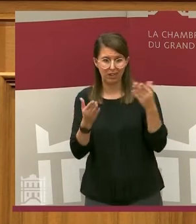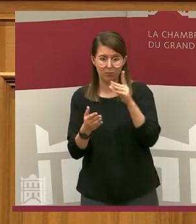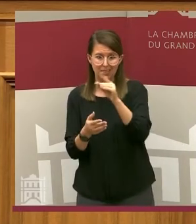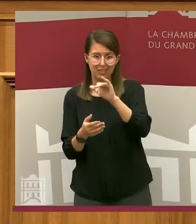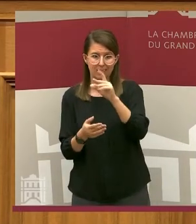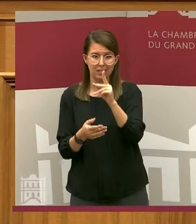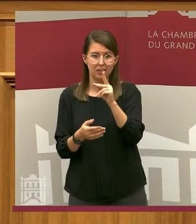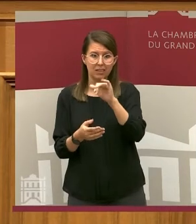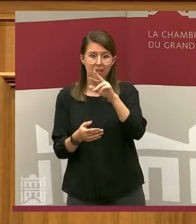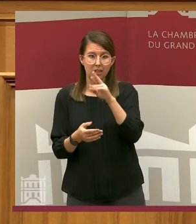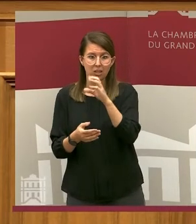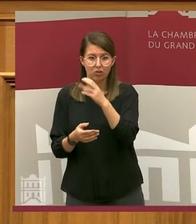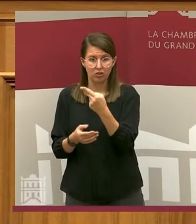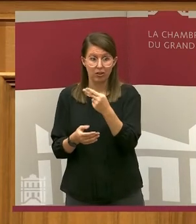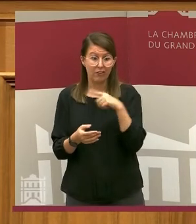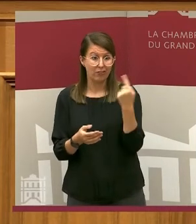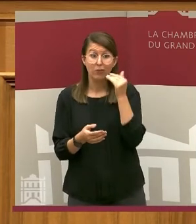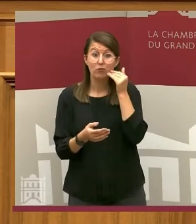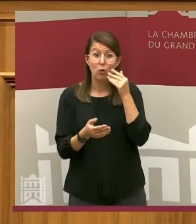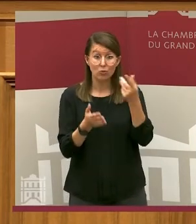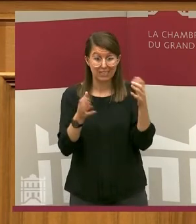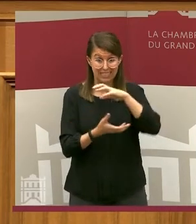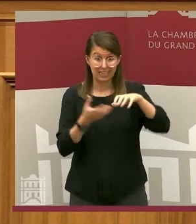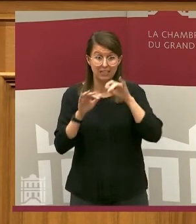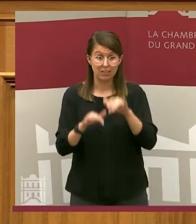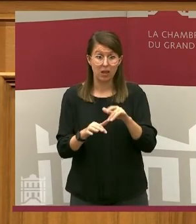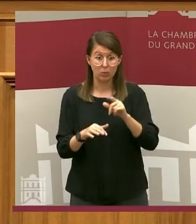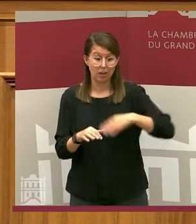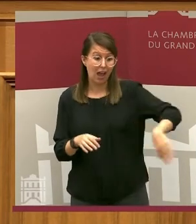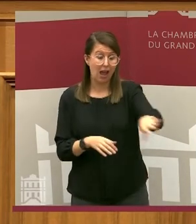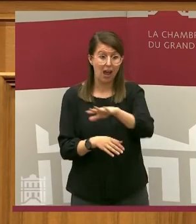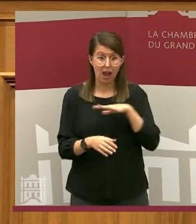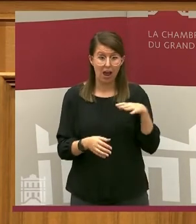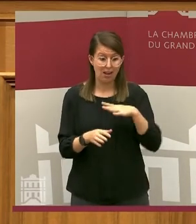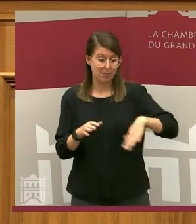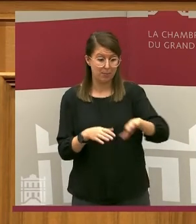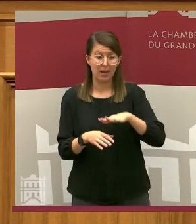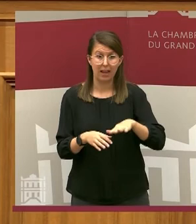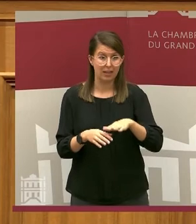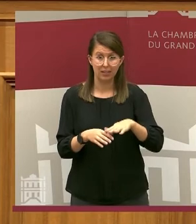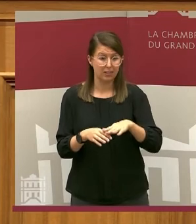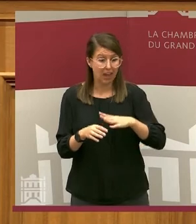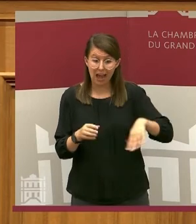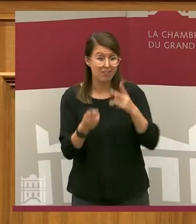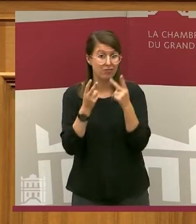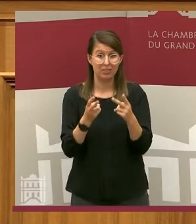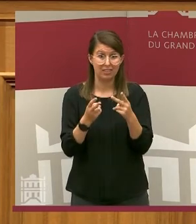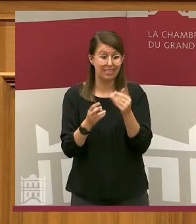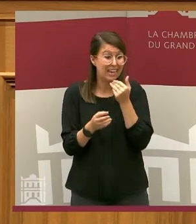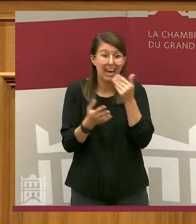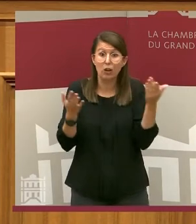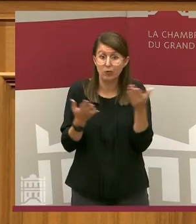Wir sind an einer Logementskrise. Und da zählt alle eitlen Terrain, egal wo er leidet. Wir fährten aber